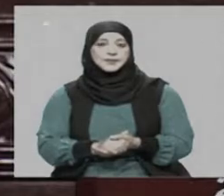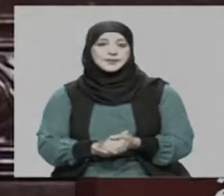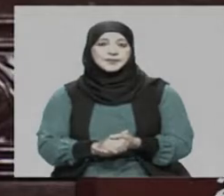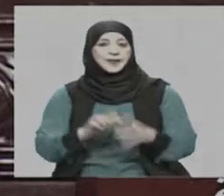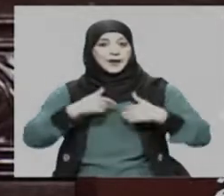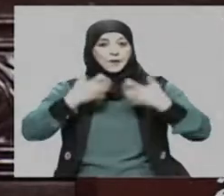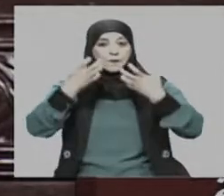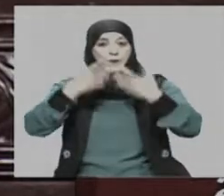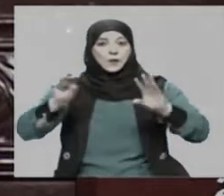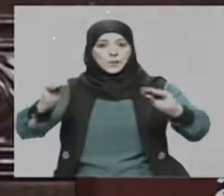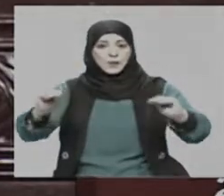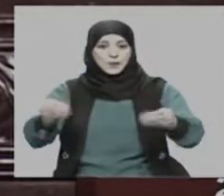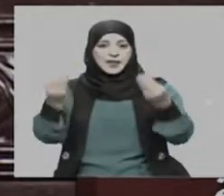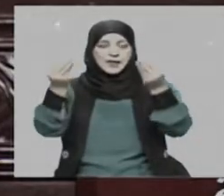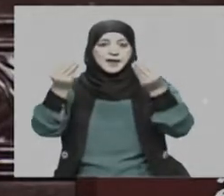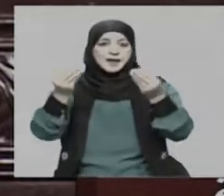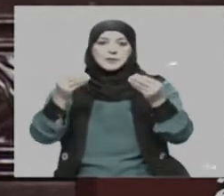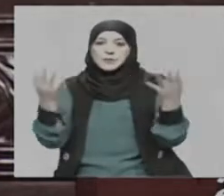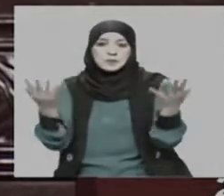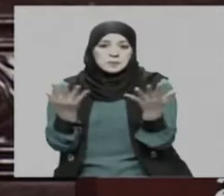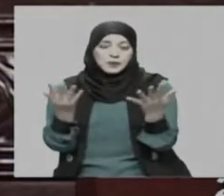حب في البداية